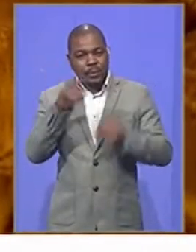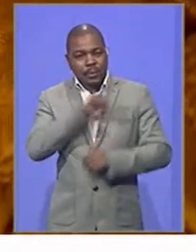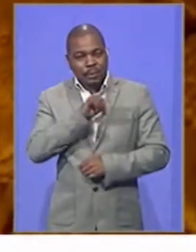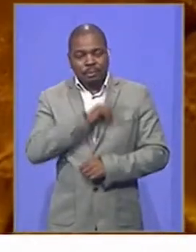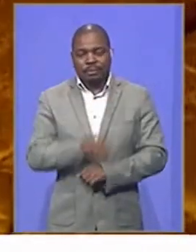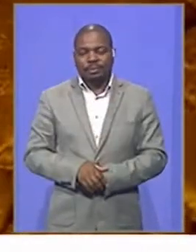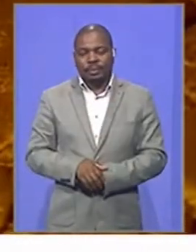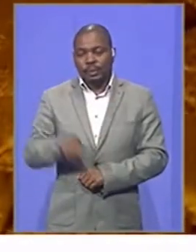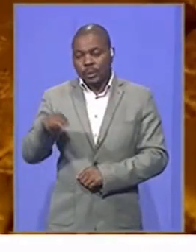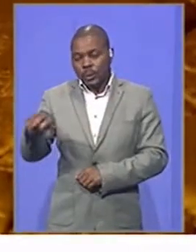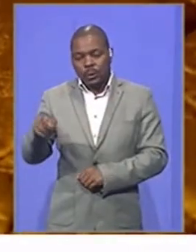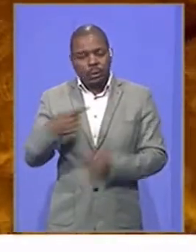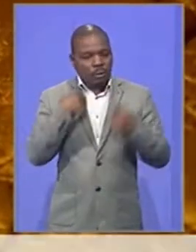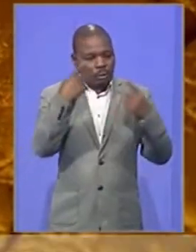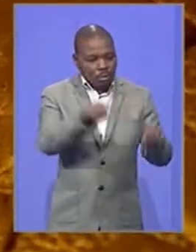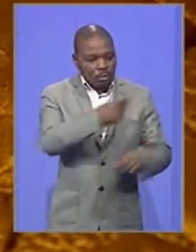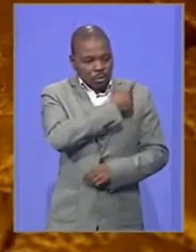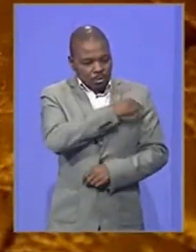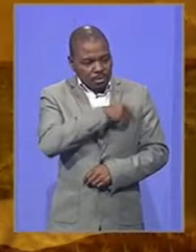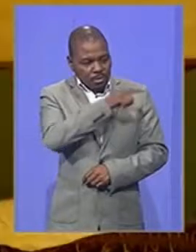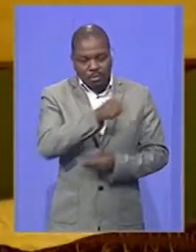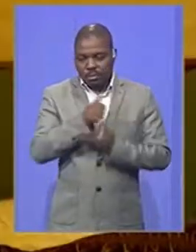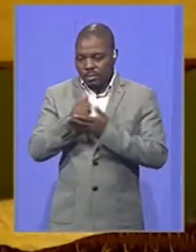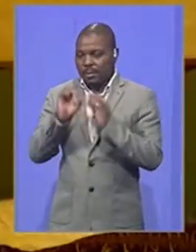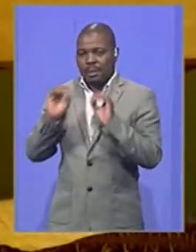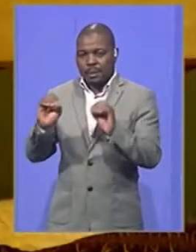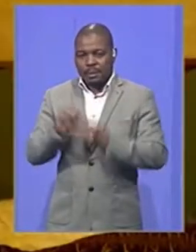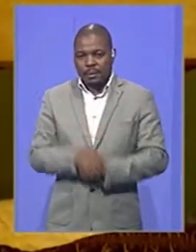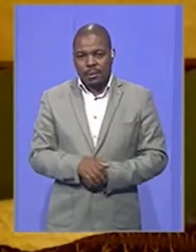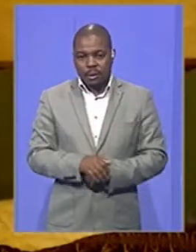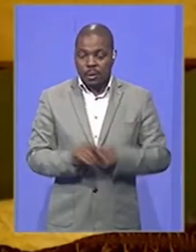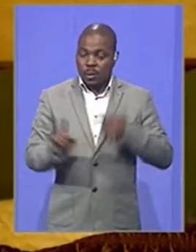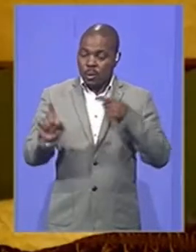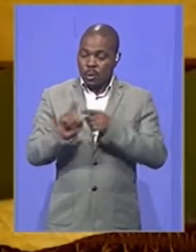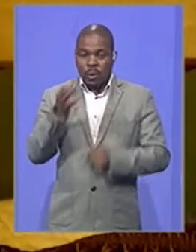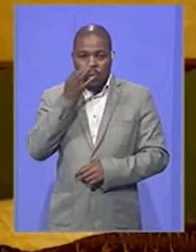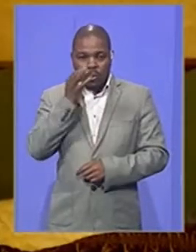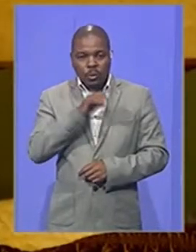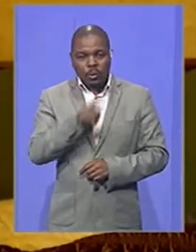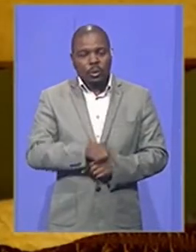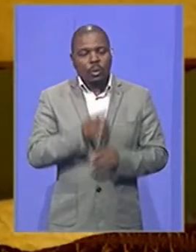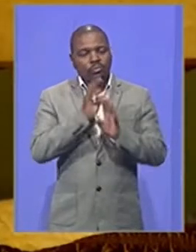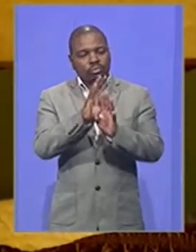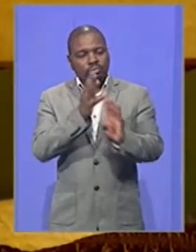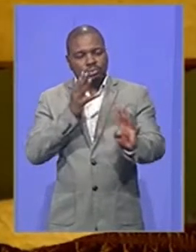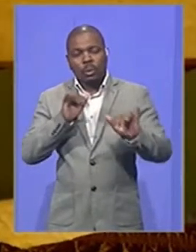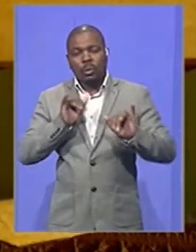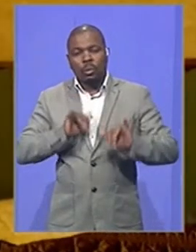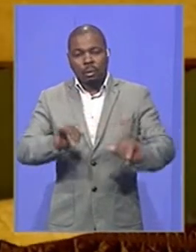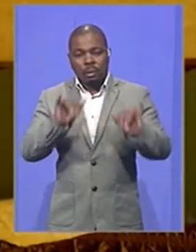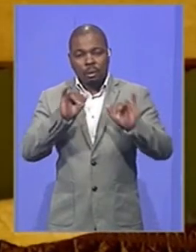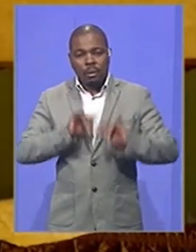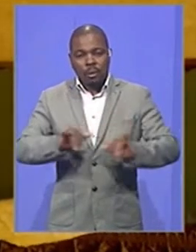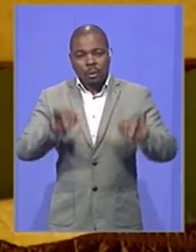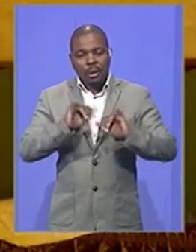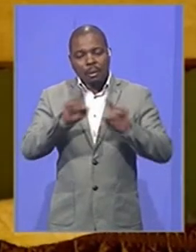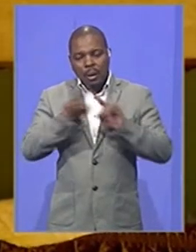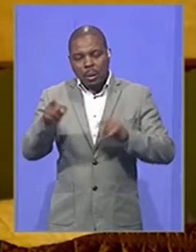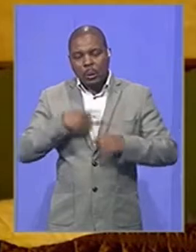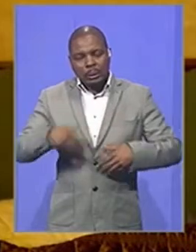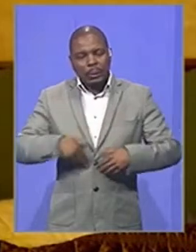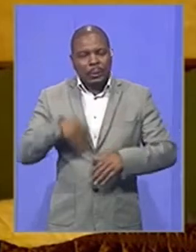ga gore a se hwetše thušo ka bookelong bjoo. Koketso o re o kile a emišwa methalading e metelele le ge e be a le gare